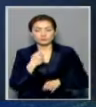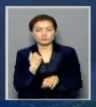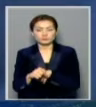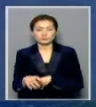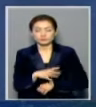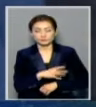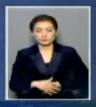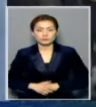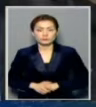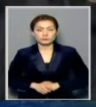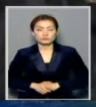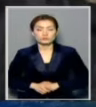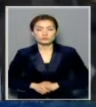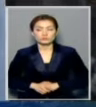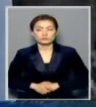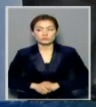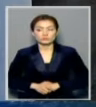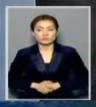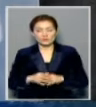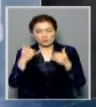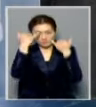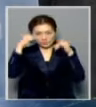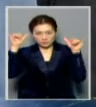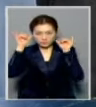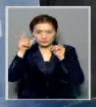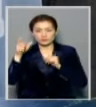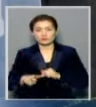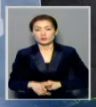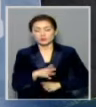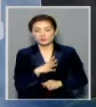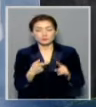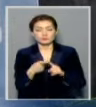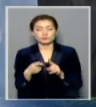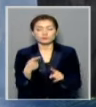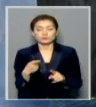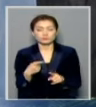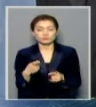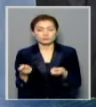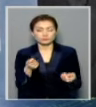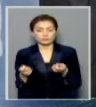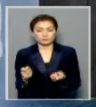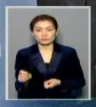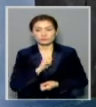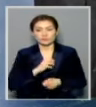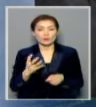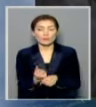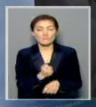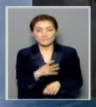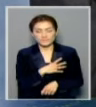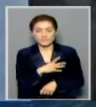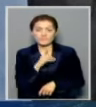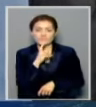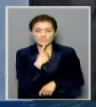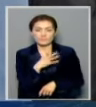ұтты. Бірінші қарсыласым мексикалық қарсылас болды. Төрешілердің шешімімен жеңіске жеттім, оңай